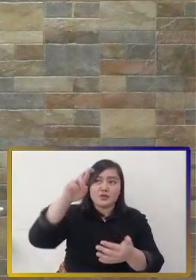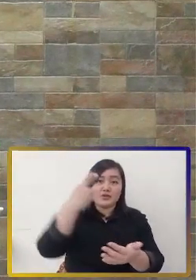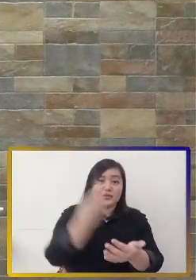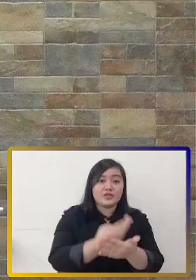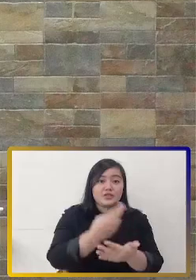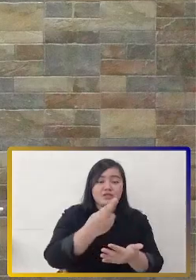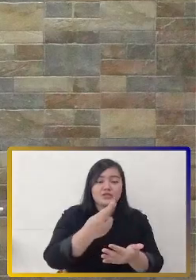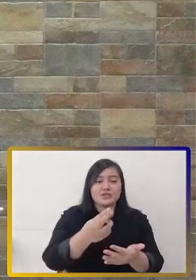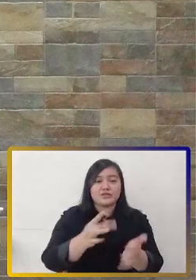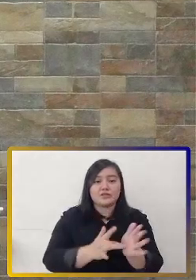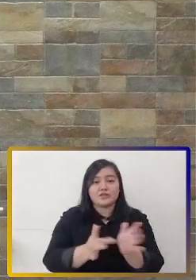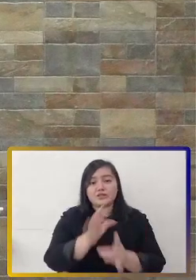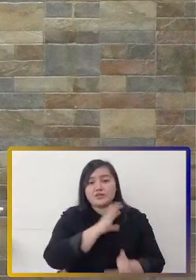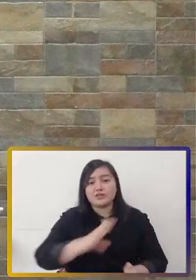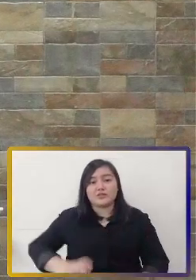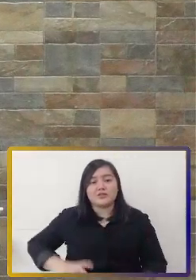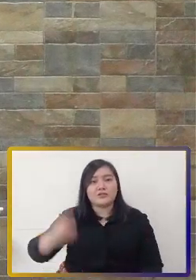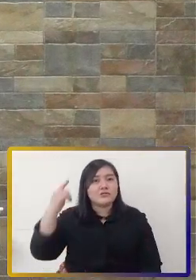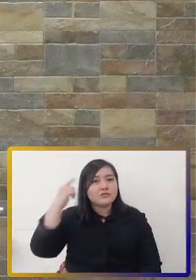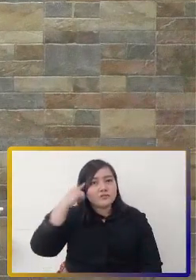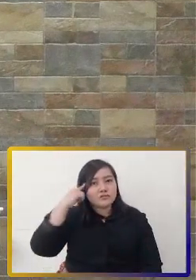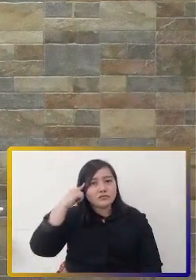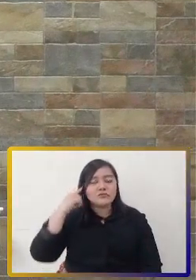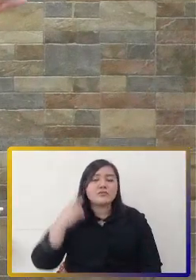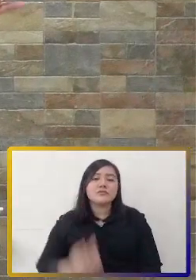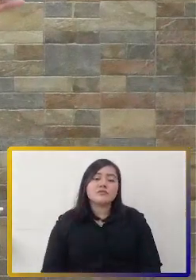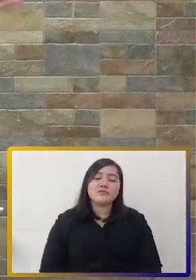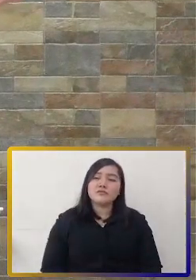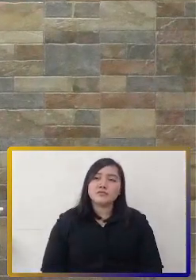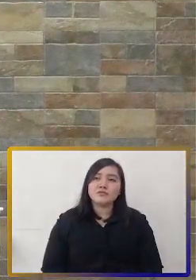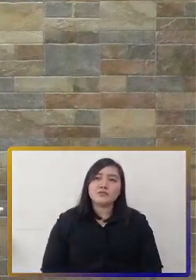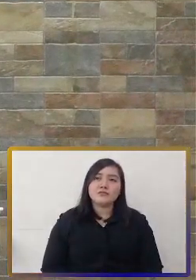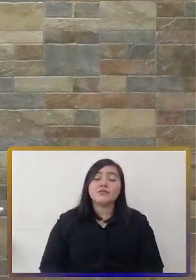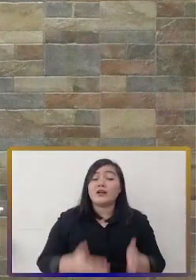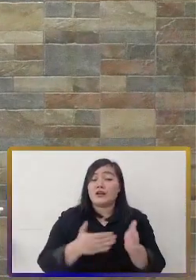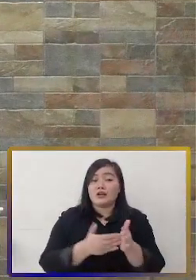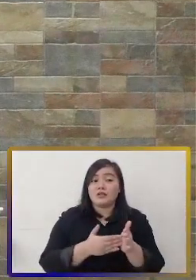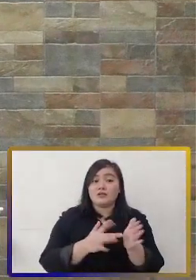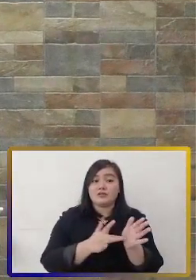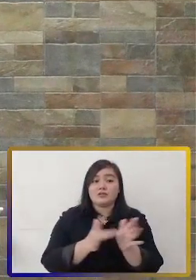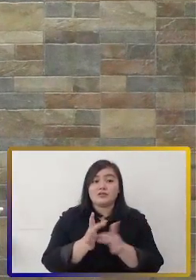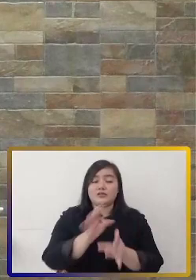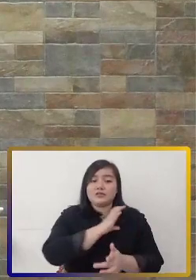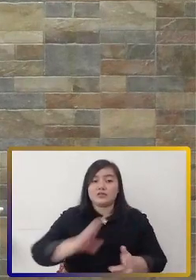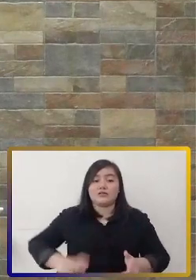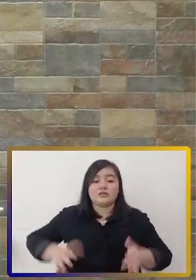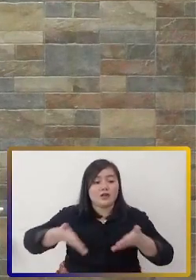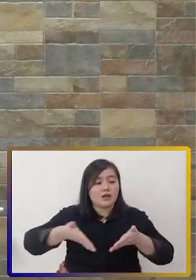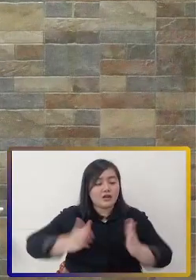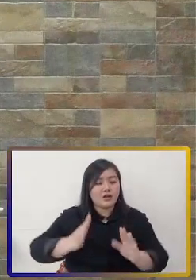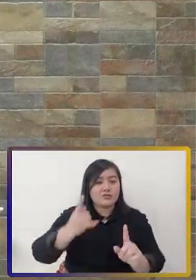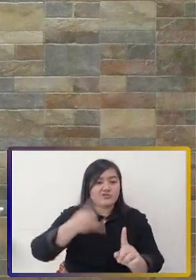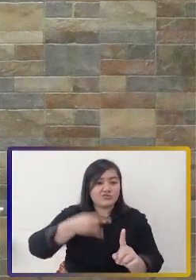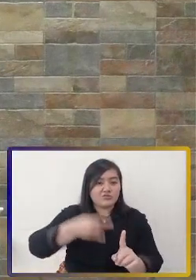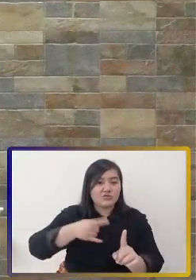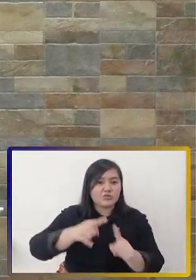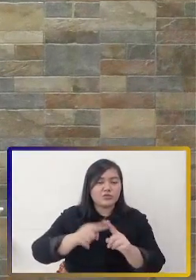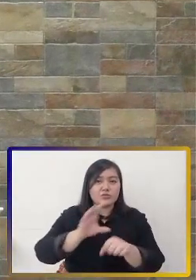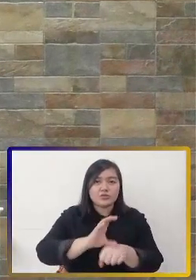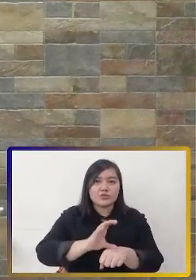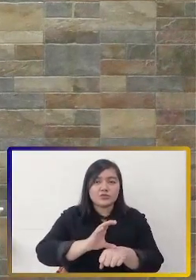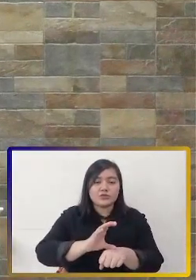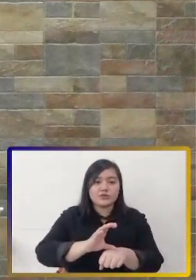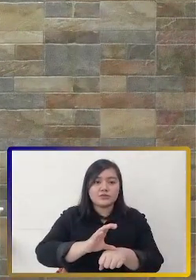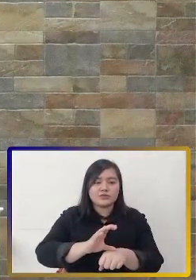doon? Ang ginawa niya, pinahintulutan niya po yung persecutions to come upon the church. In fact, during the first